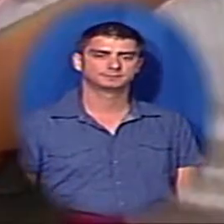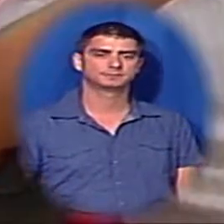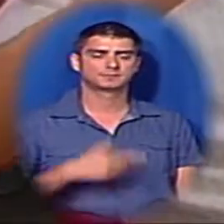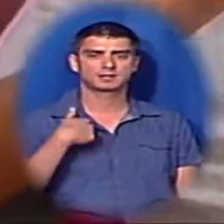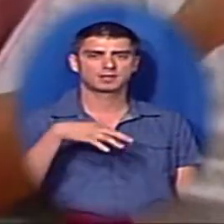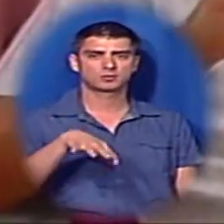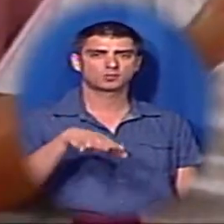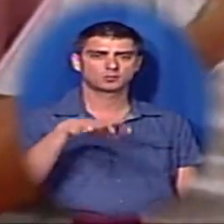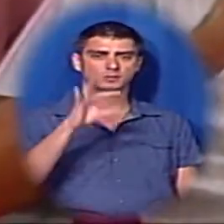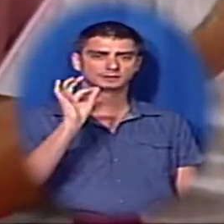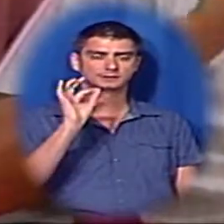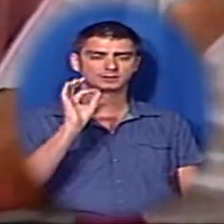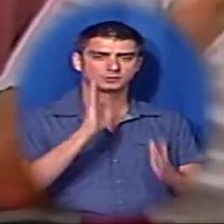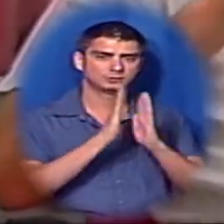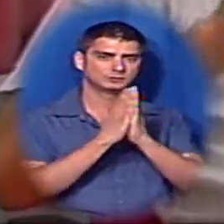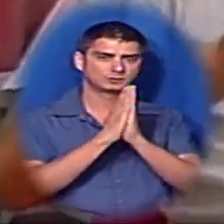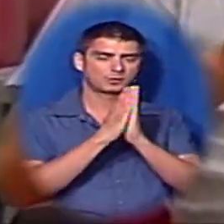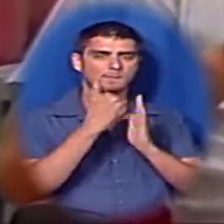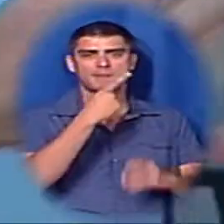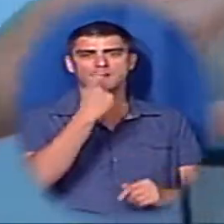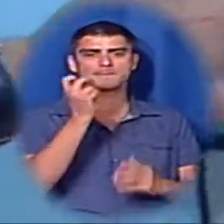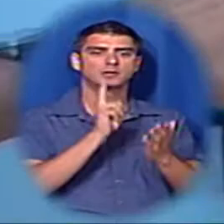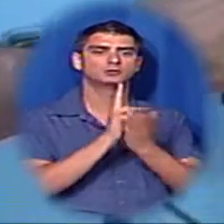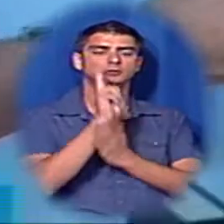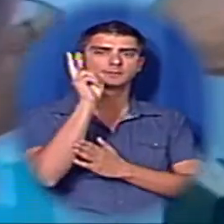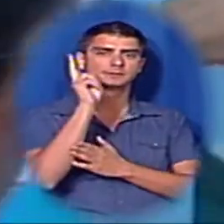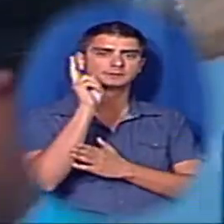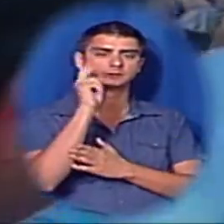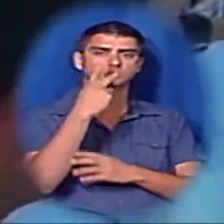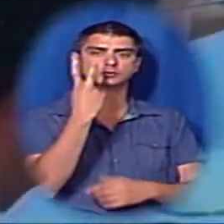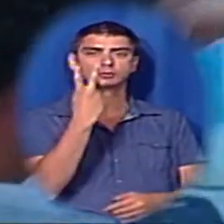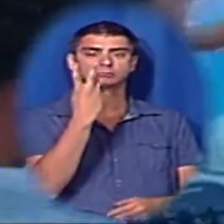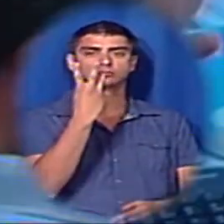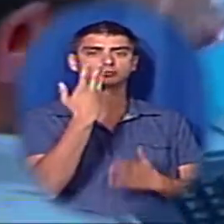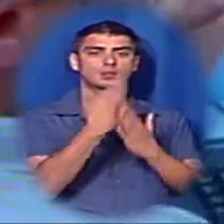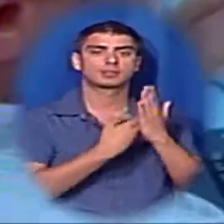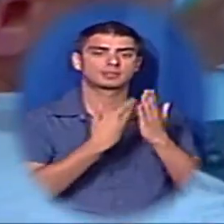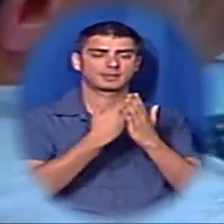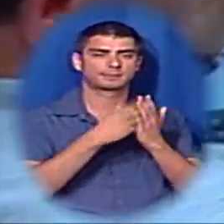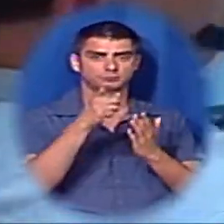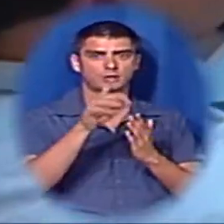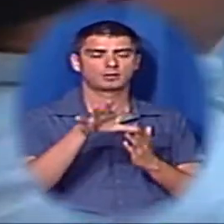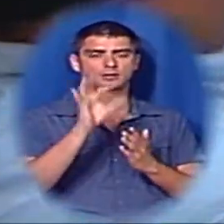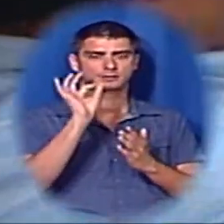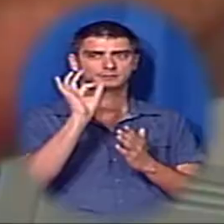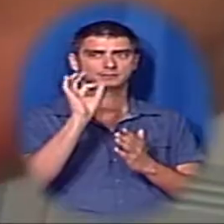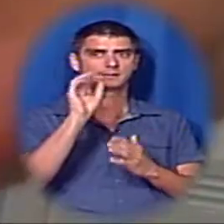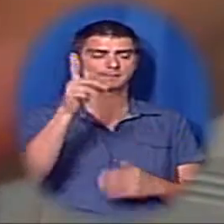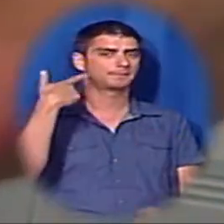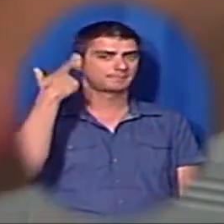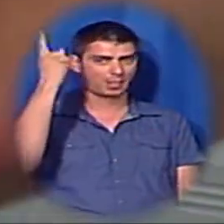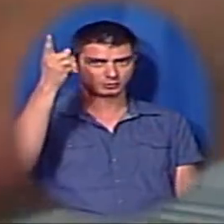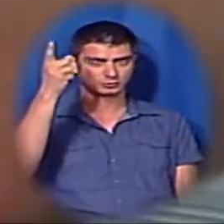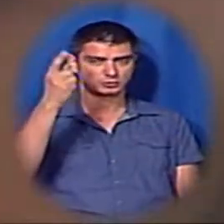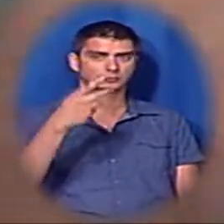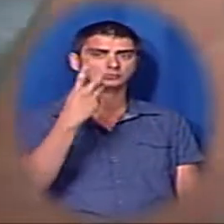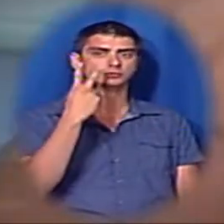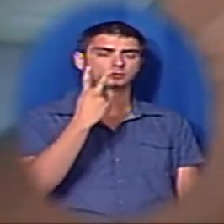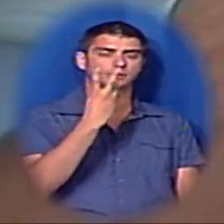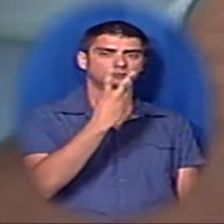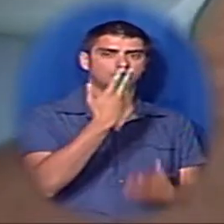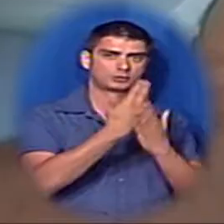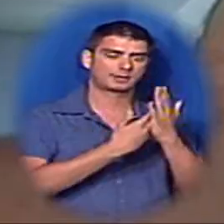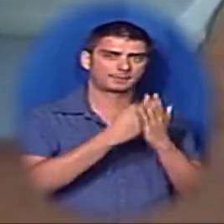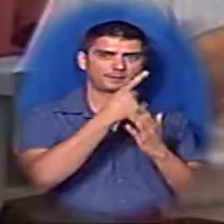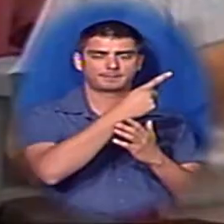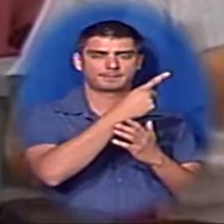מצאנו למשל סידור בערך מהמאה ה-12, ששניים או שלושה דפים שלו נמצאים באוקספורד, שניים או שלושה דפים שלו